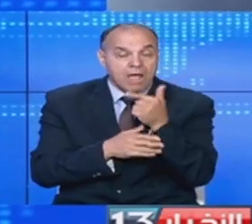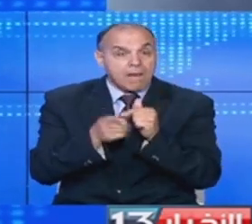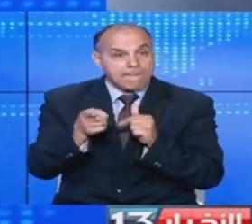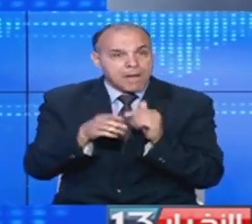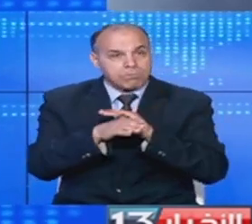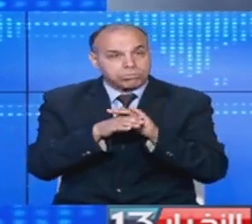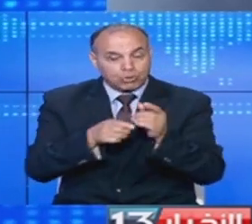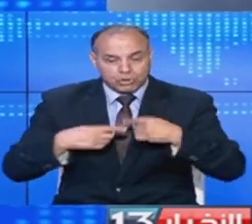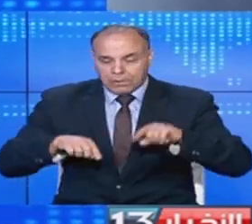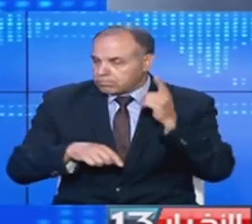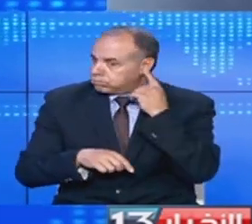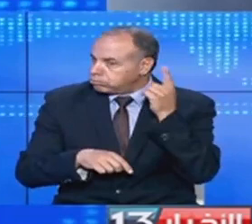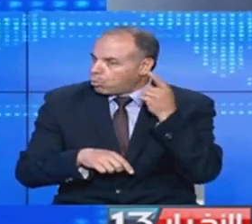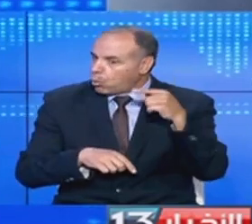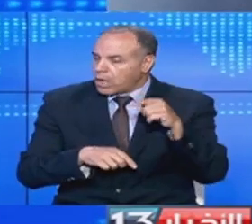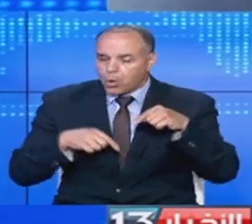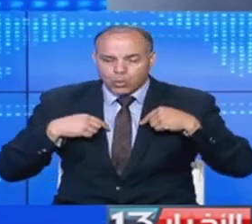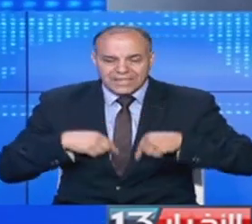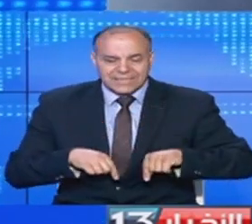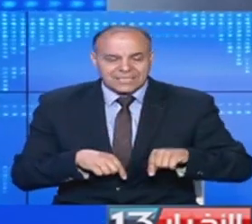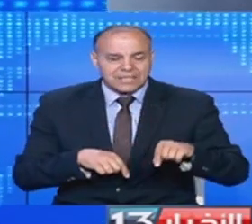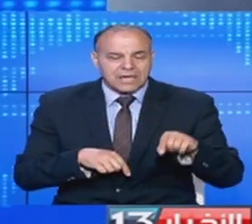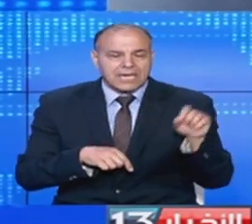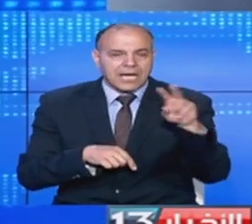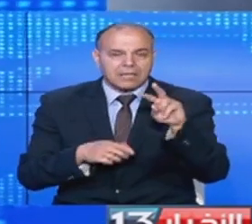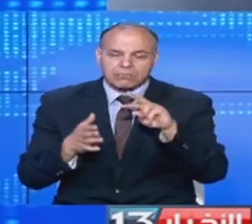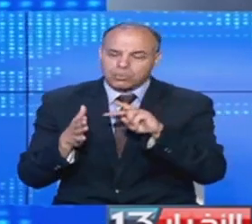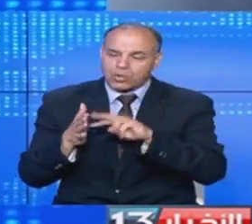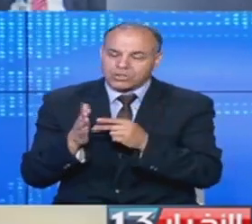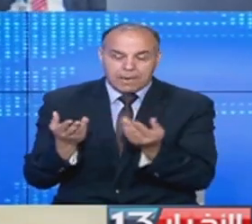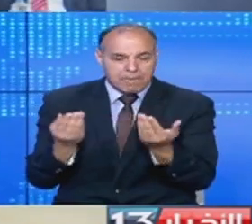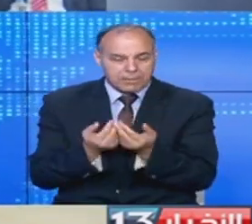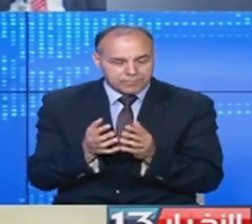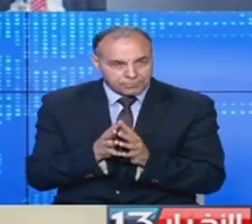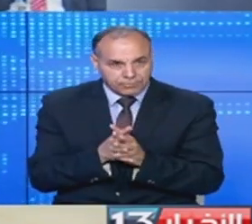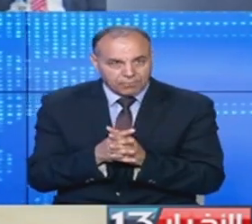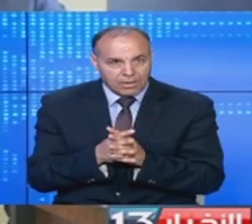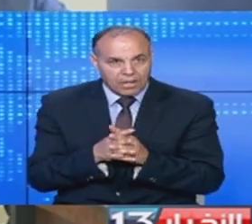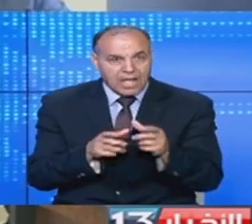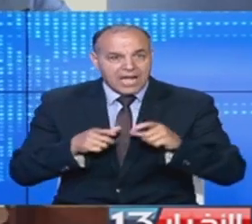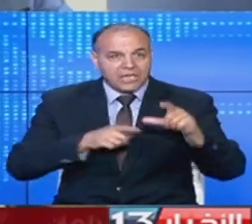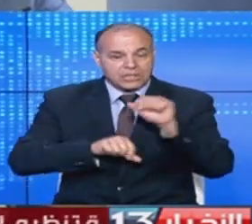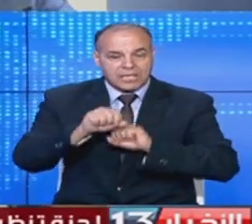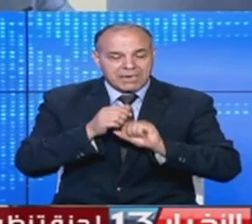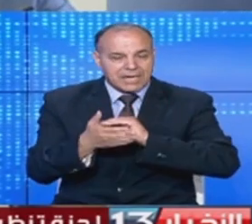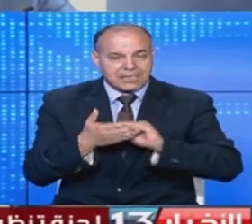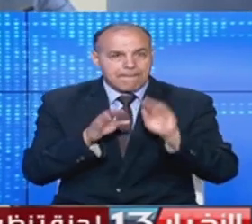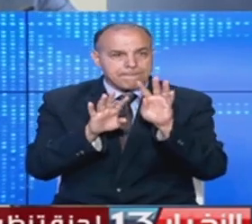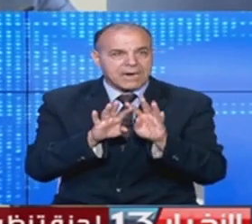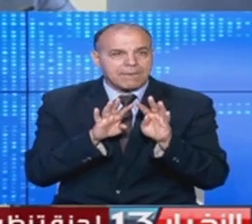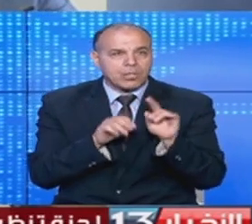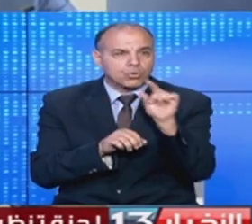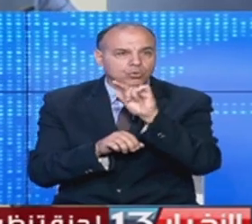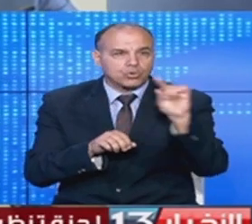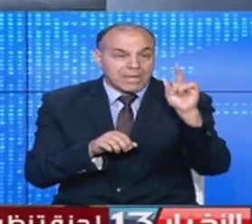كانت محور جلسة استماع اليوم لوزير النقل واللوجستيك أنور معروف. وقفت لجنة تنظيم الإدارة بالبرلمان على